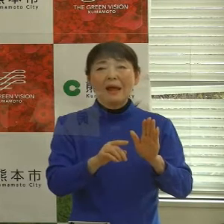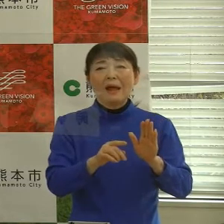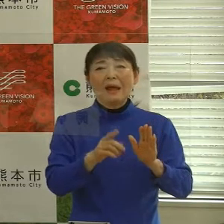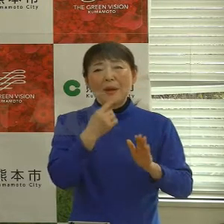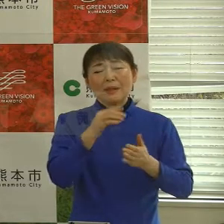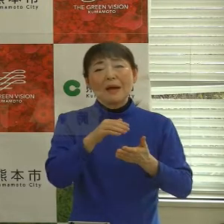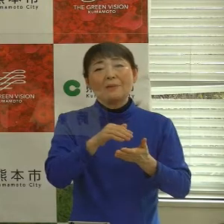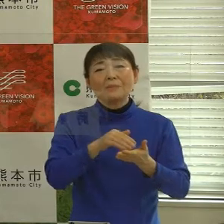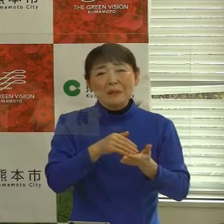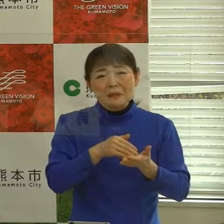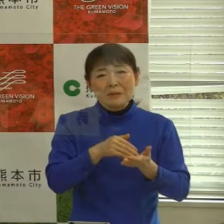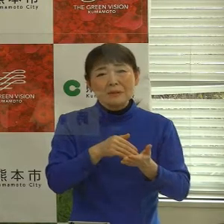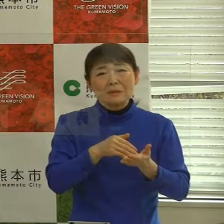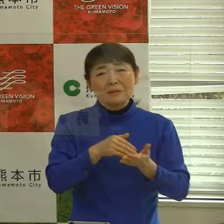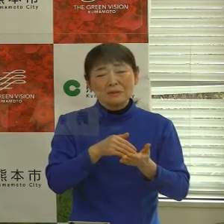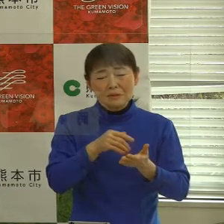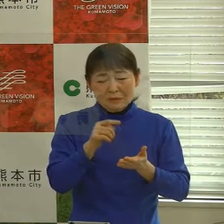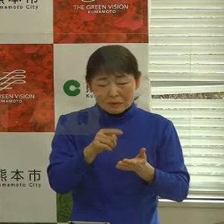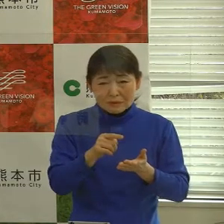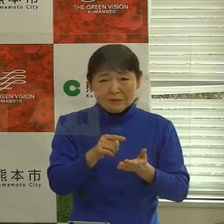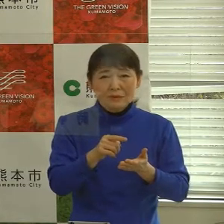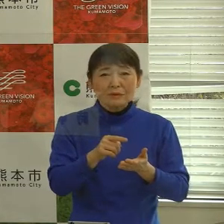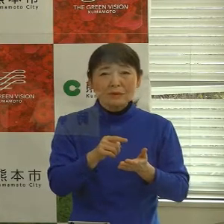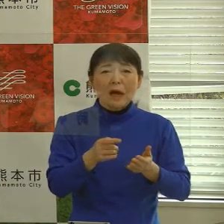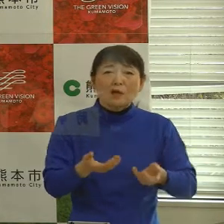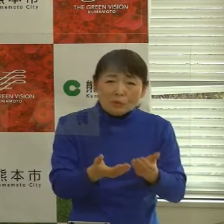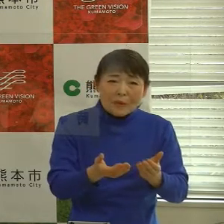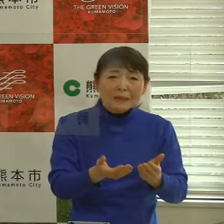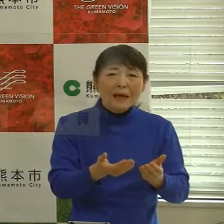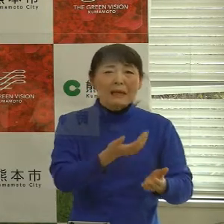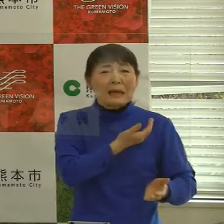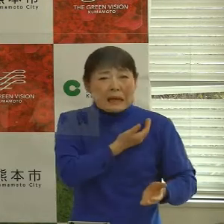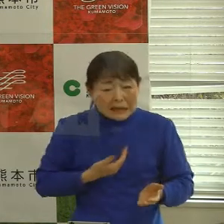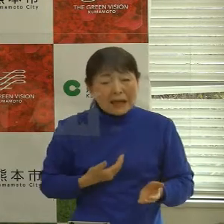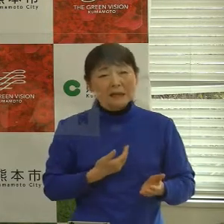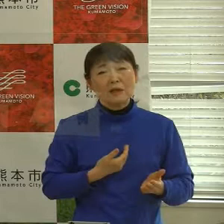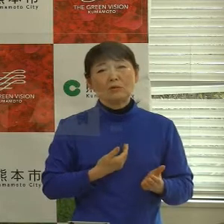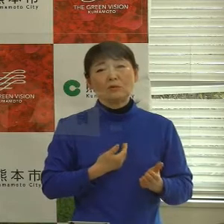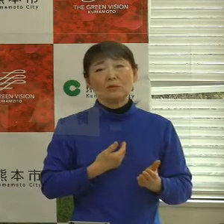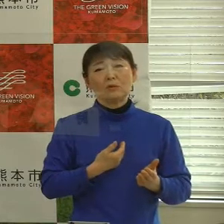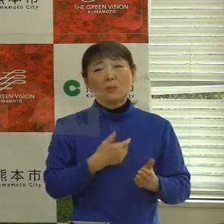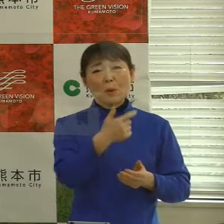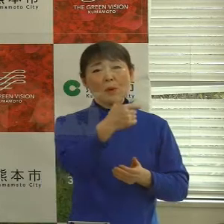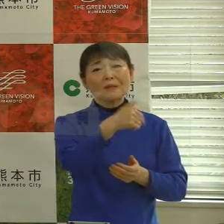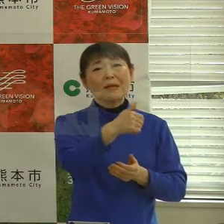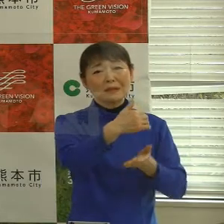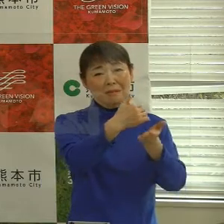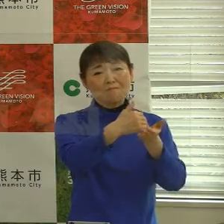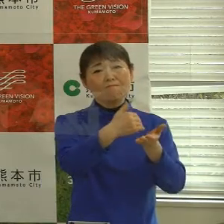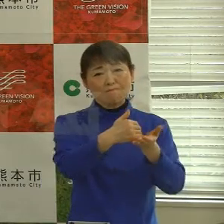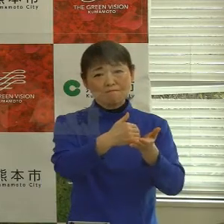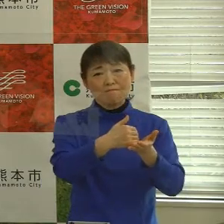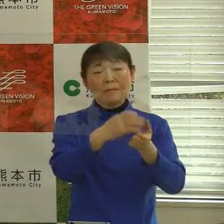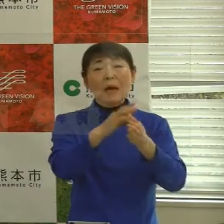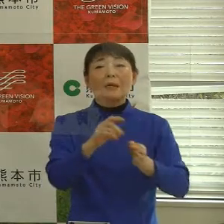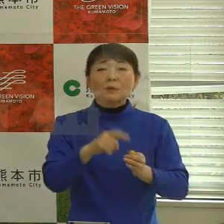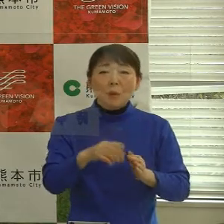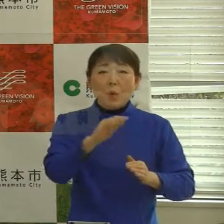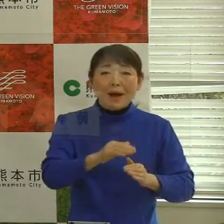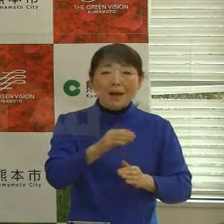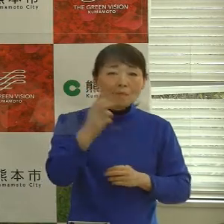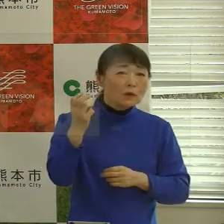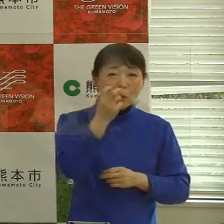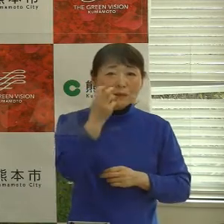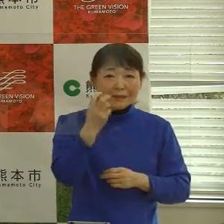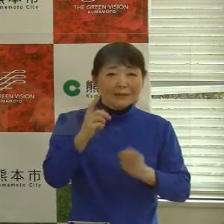内密でないとなかなか難しいというような事情があるという方もいらっしゃるというふうに思いますので、その辺をですねしっかり調査しながら対応を